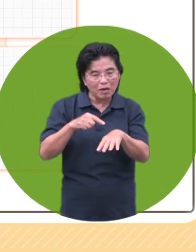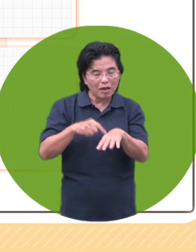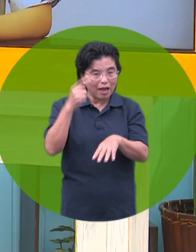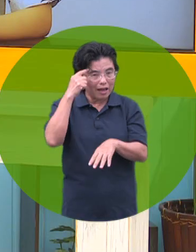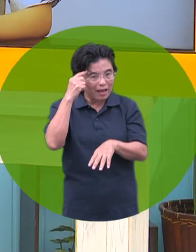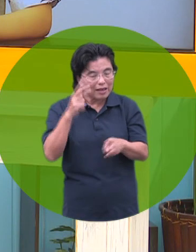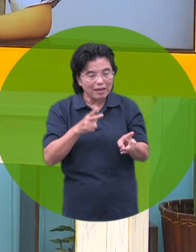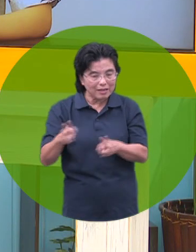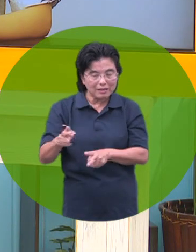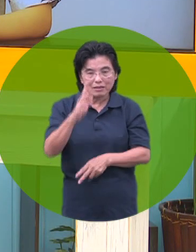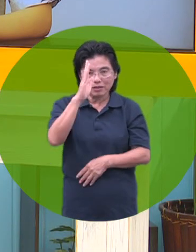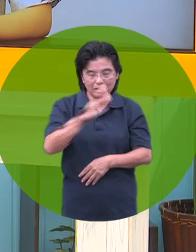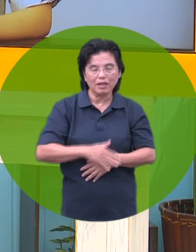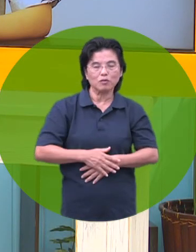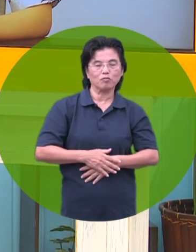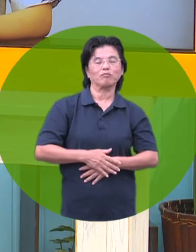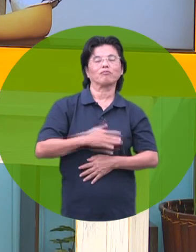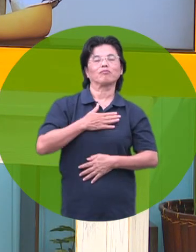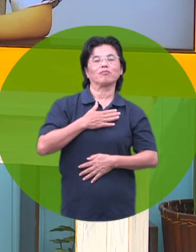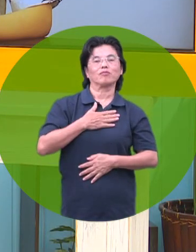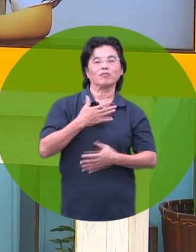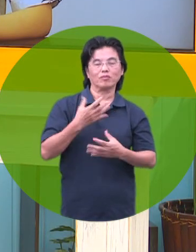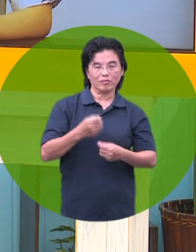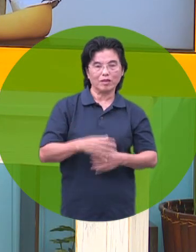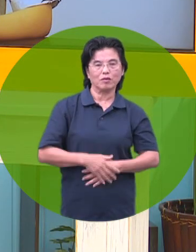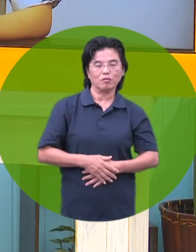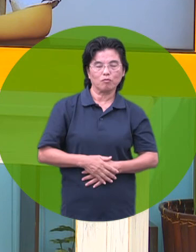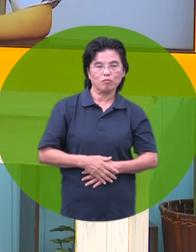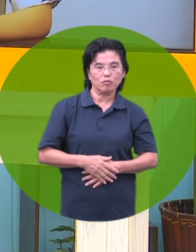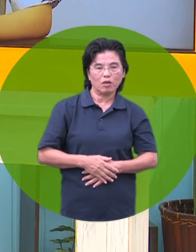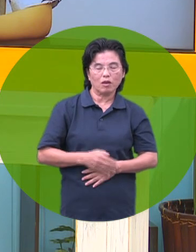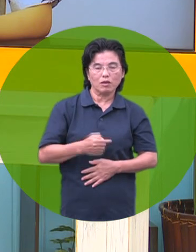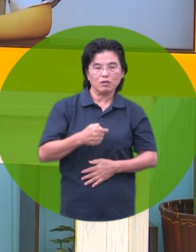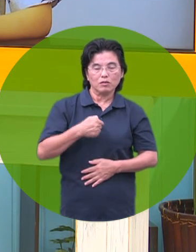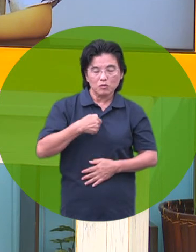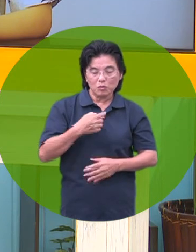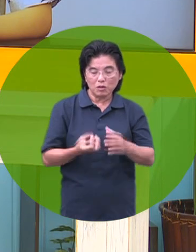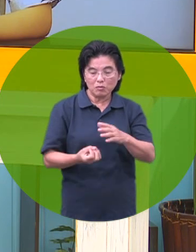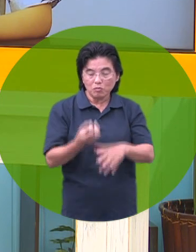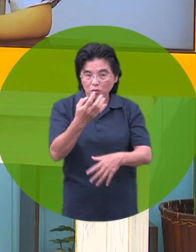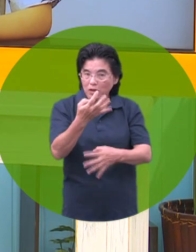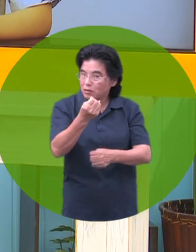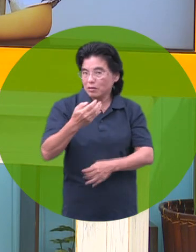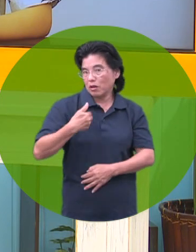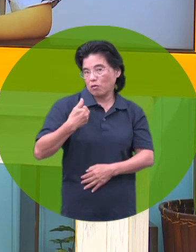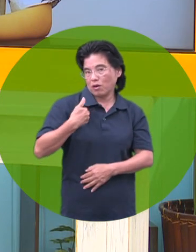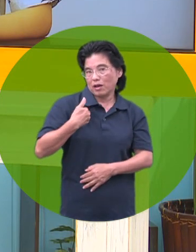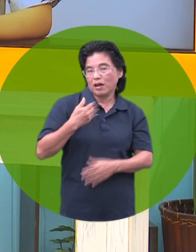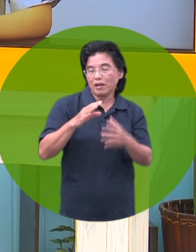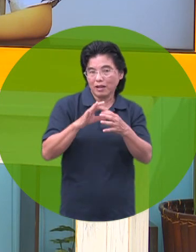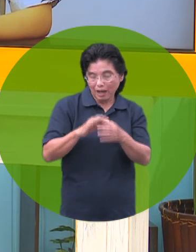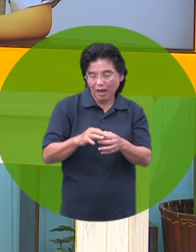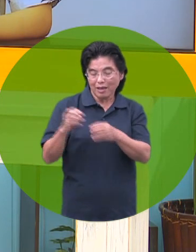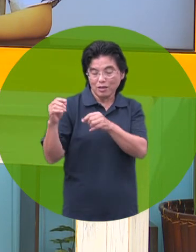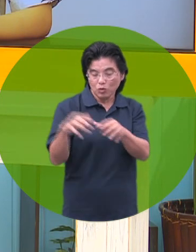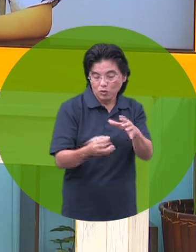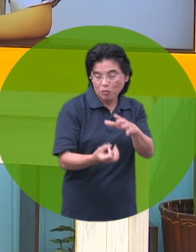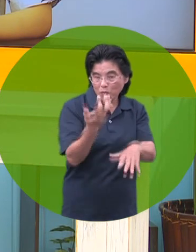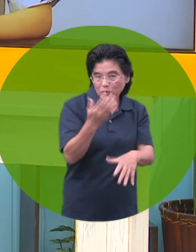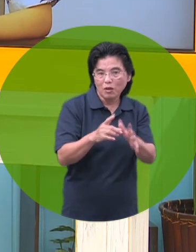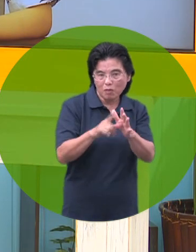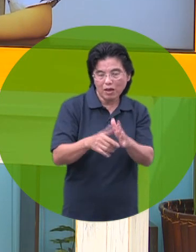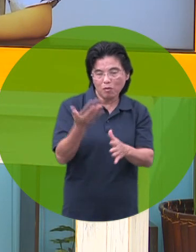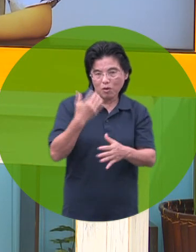動しましょう。 わかりました。いつ私たちに襲いかかるかわからない土砂災害に日頃から備え